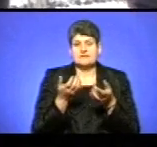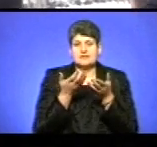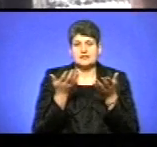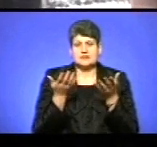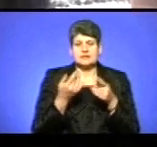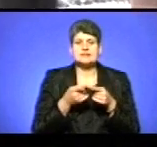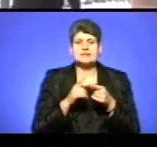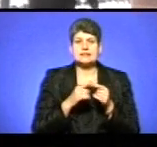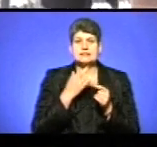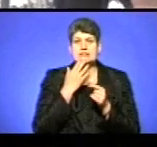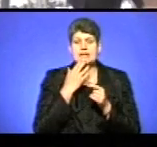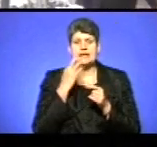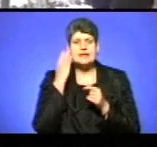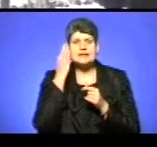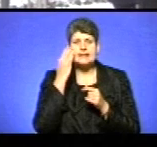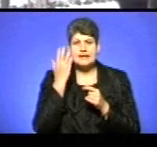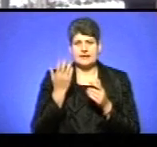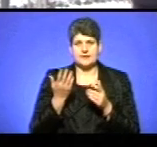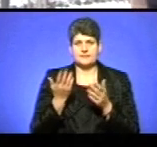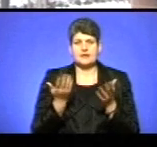ця національна ідея, яка